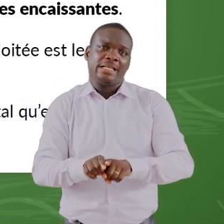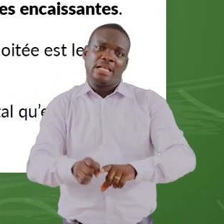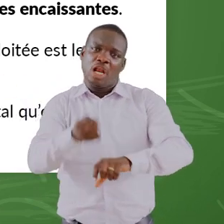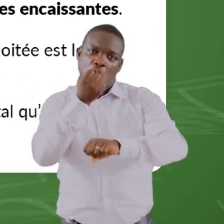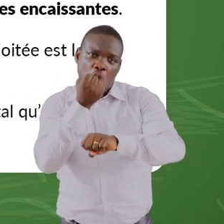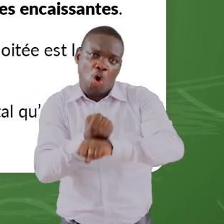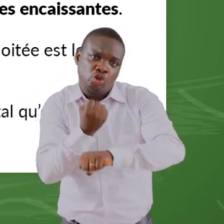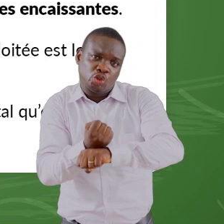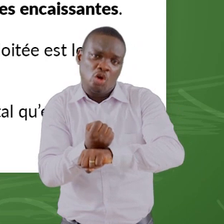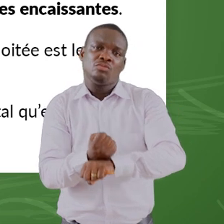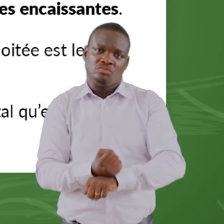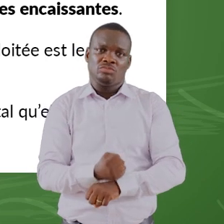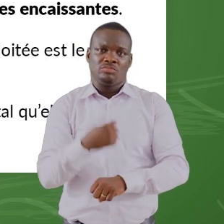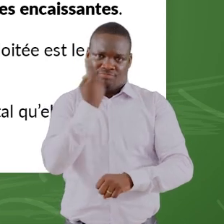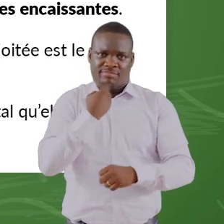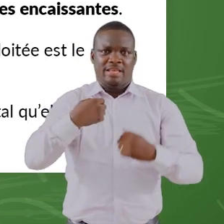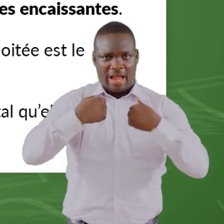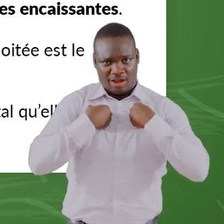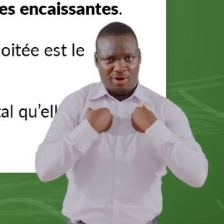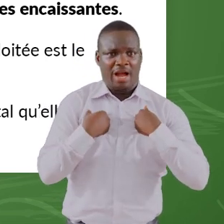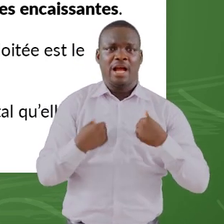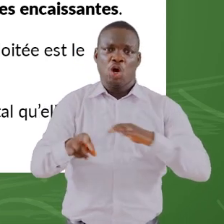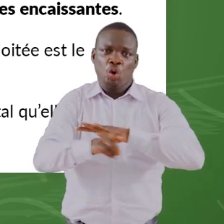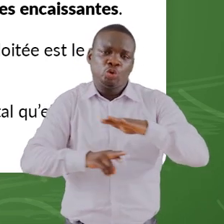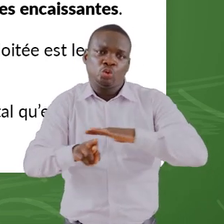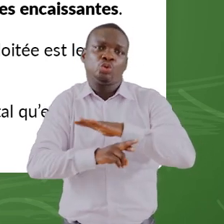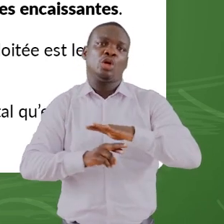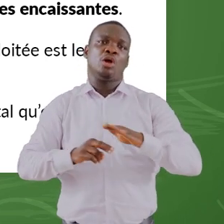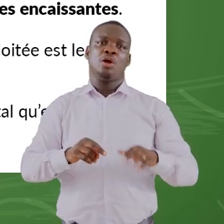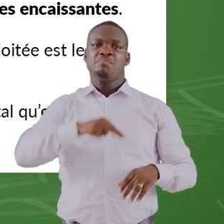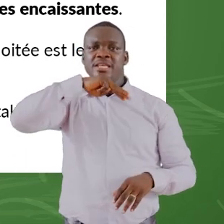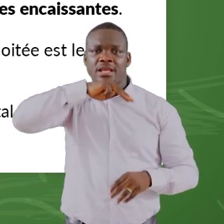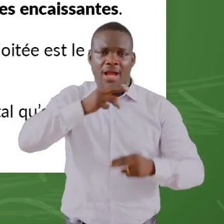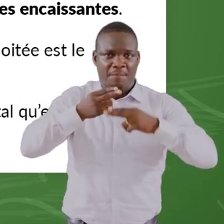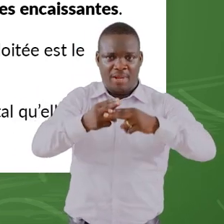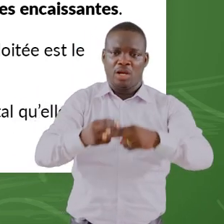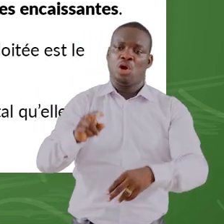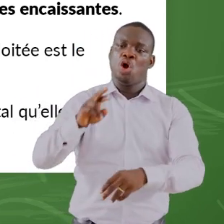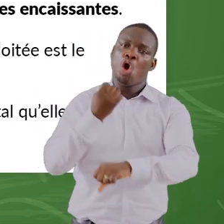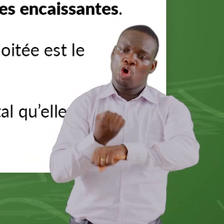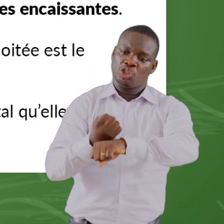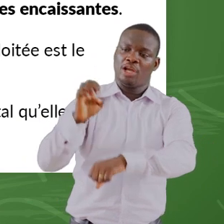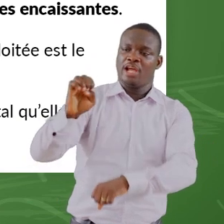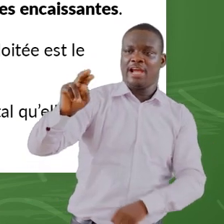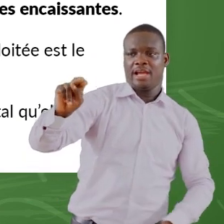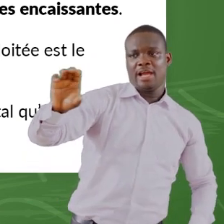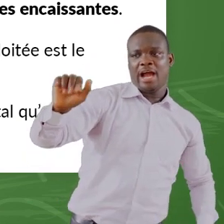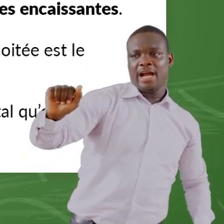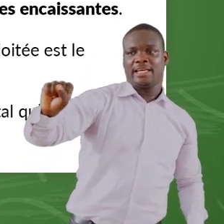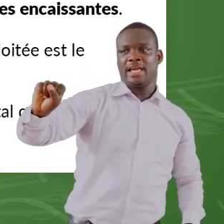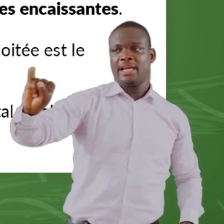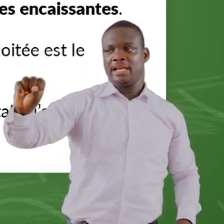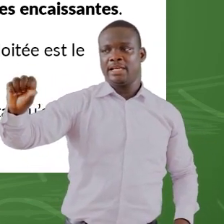les ressources minières sont appelées roches encaissantes. Le lieu où